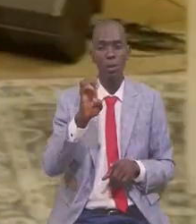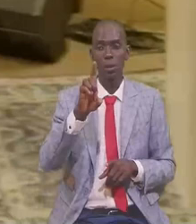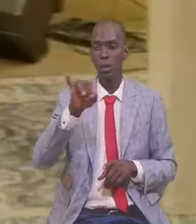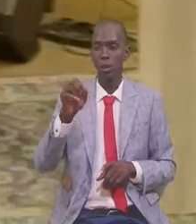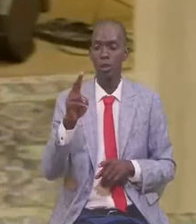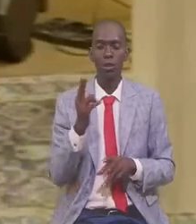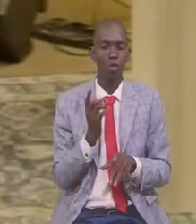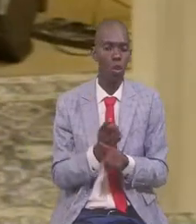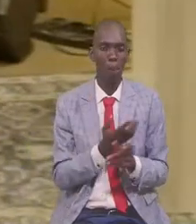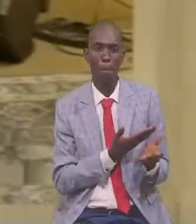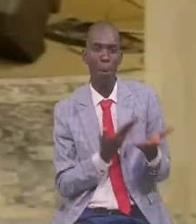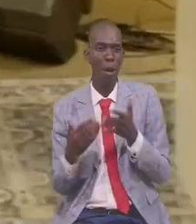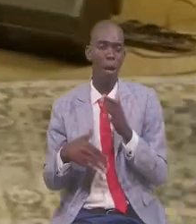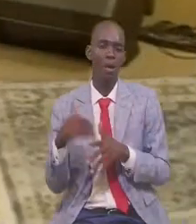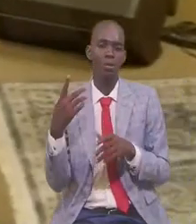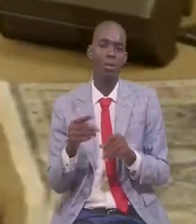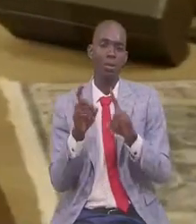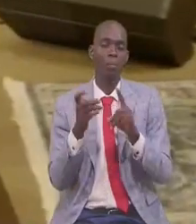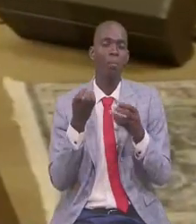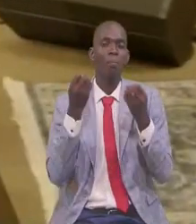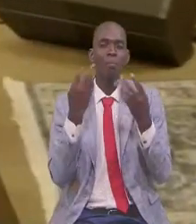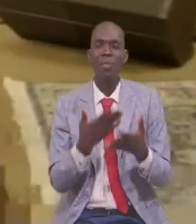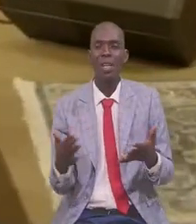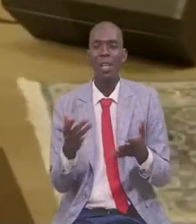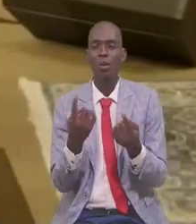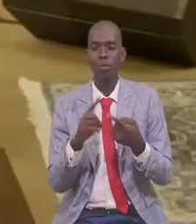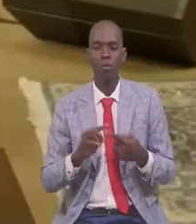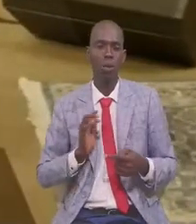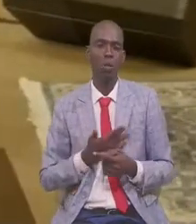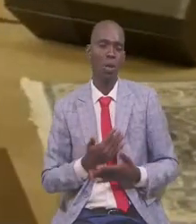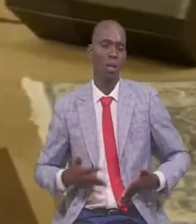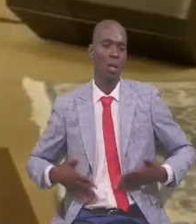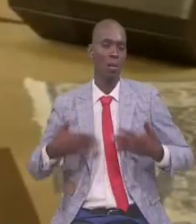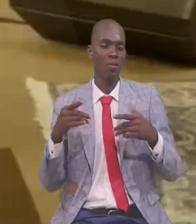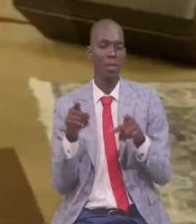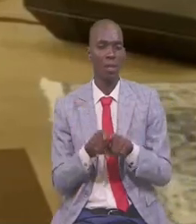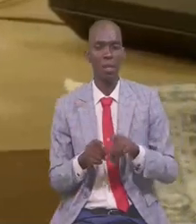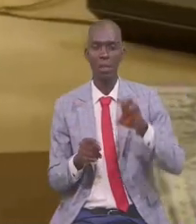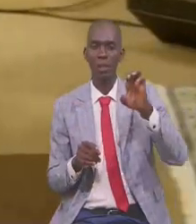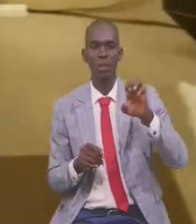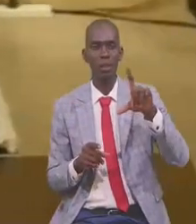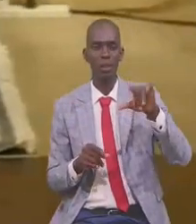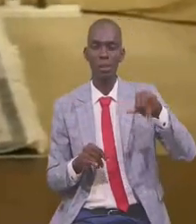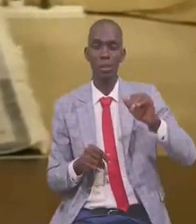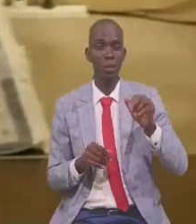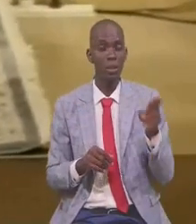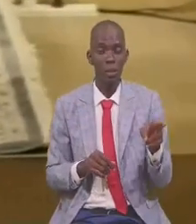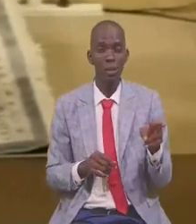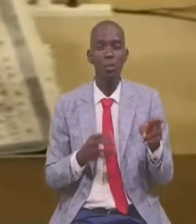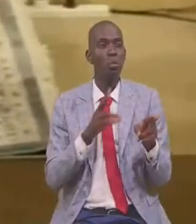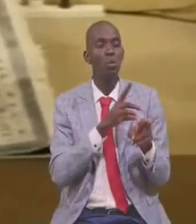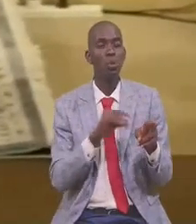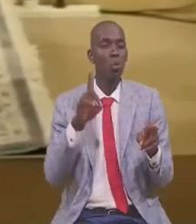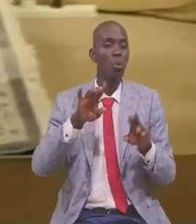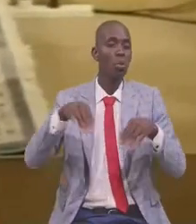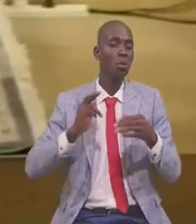a plusieurs choses qui arrivent dans nos vies comme des tests. Mais personne nous a averti à l'avance